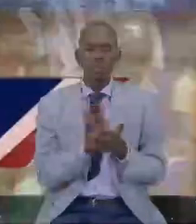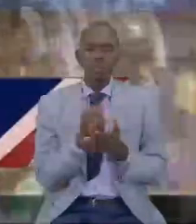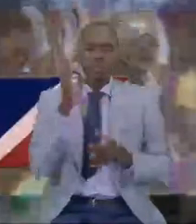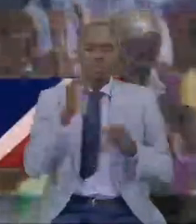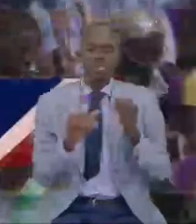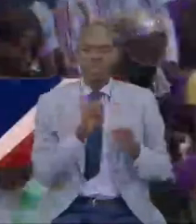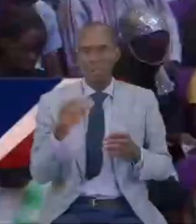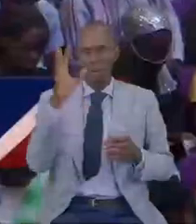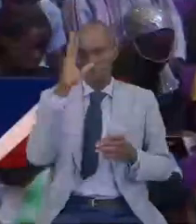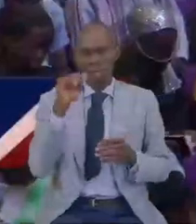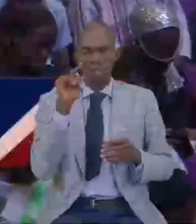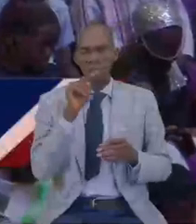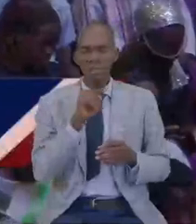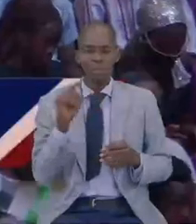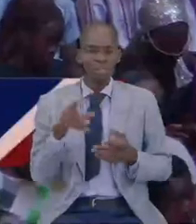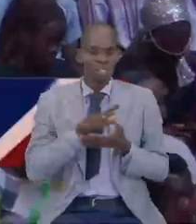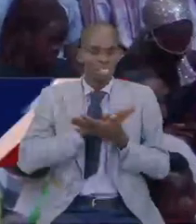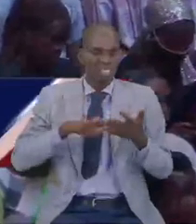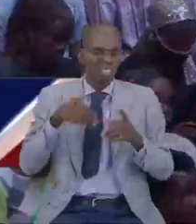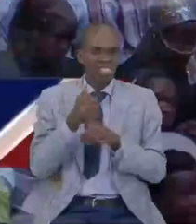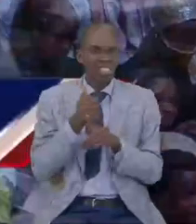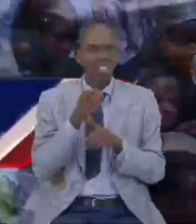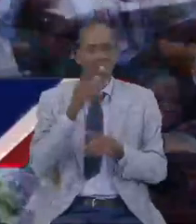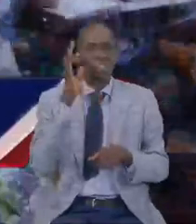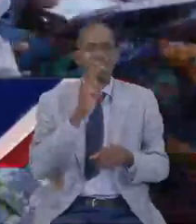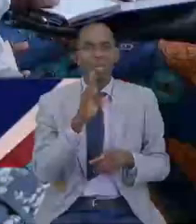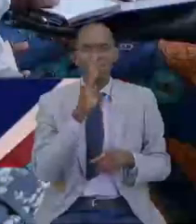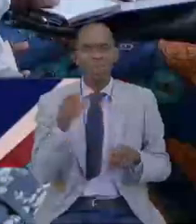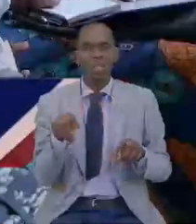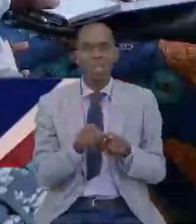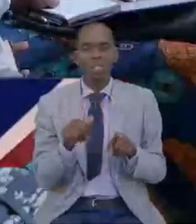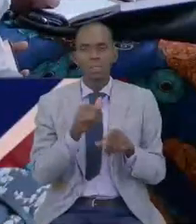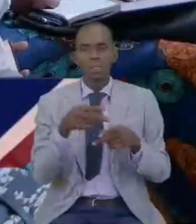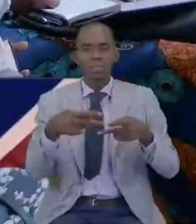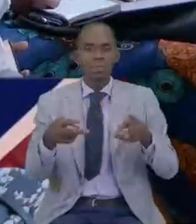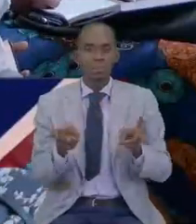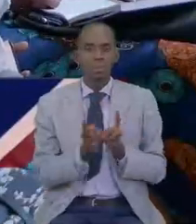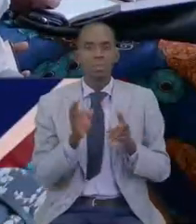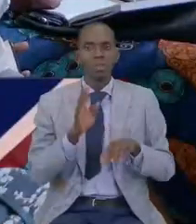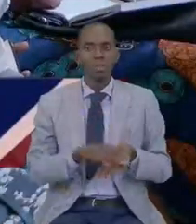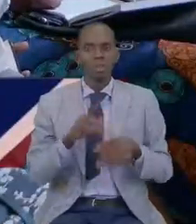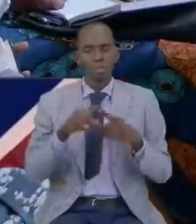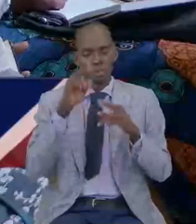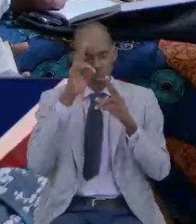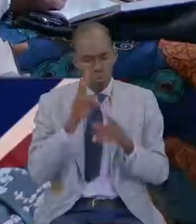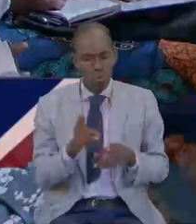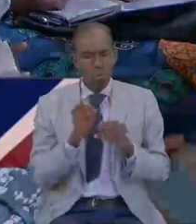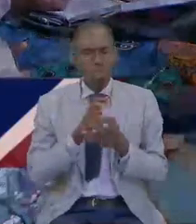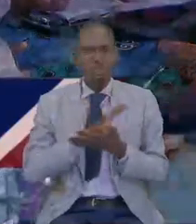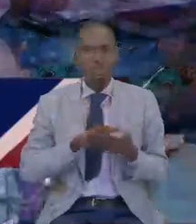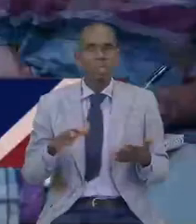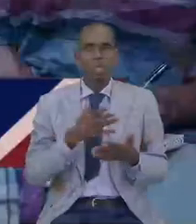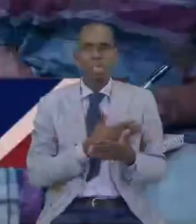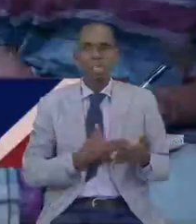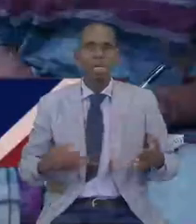dit, « Si donc quelqu'un se conserve pur en s'abstenant de ces choses, il sera un vase d'honneur, sanctifié, utile à son